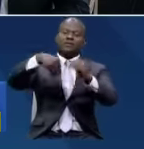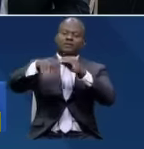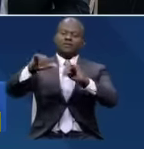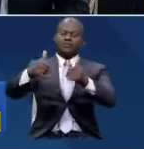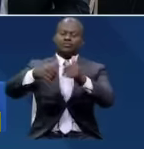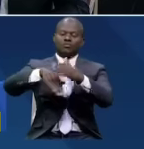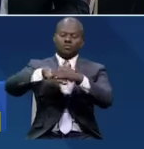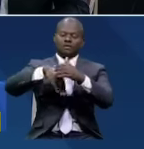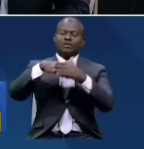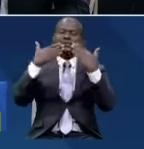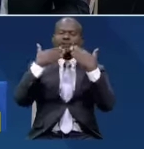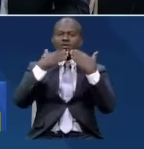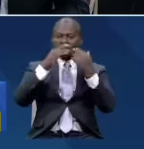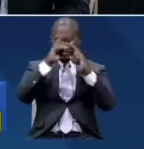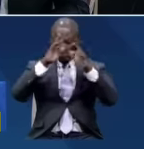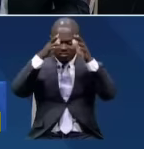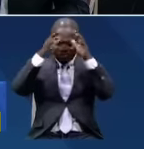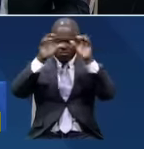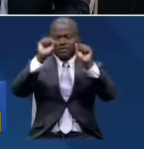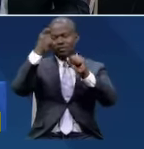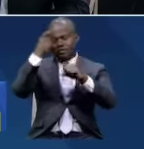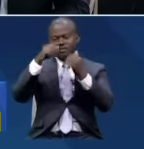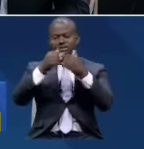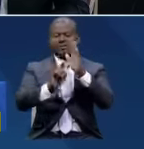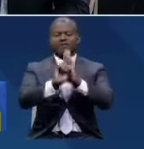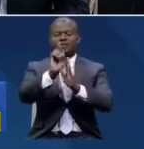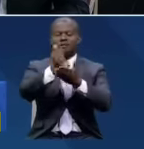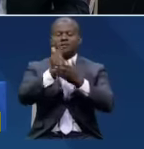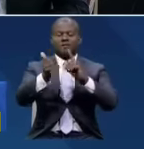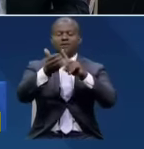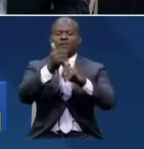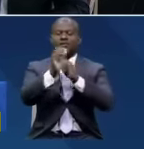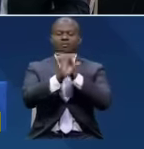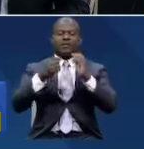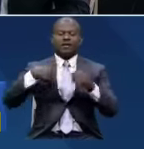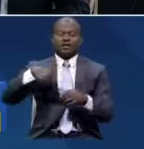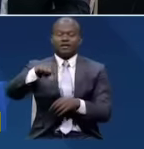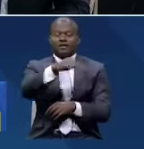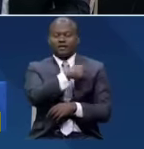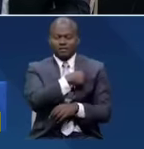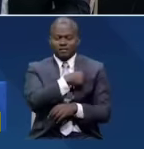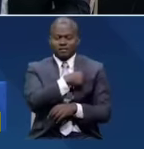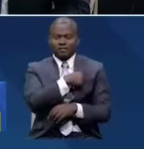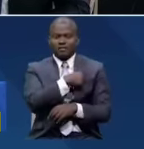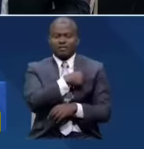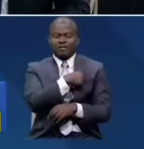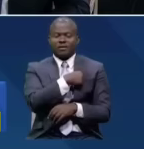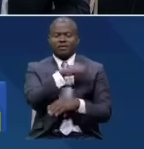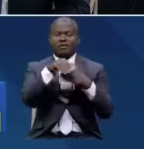umunyarutse yego bishyura 29 nk'uko twibohoye rero turagumya ngo akomeze